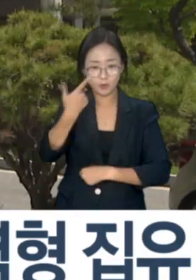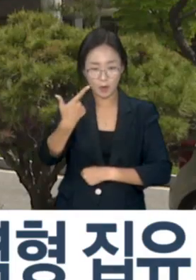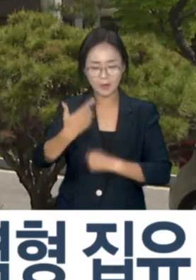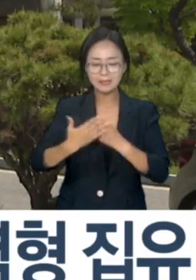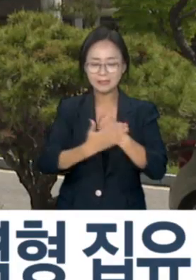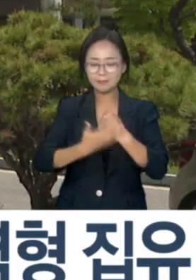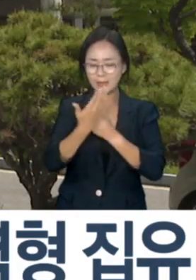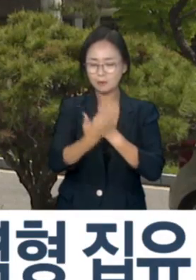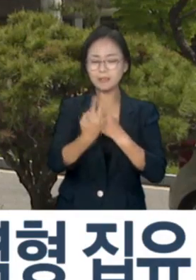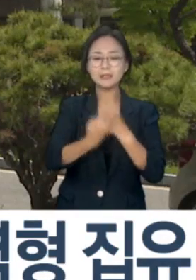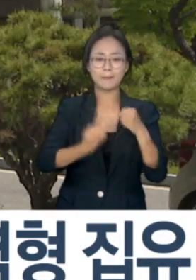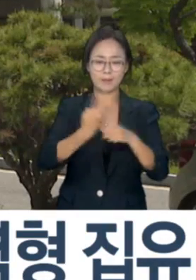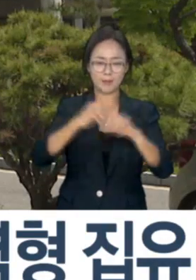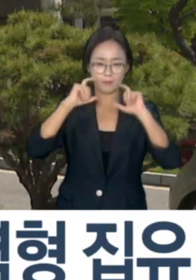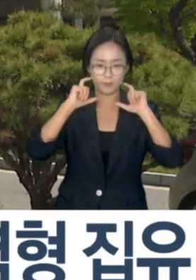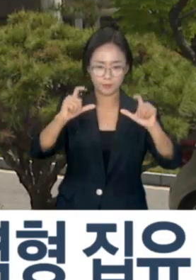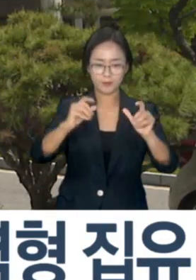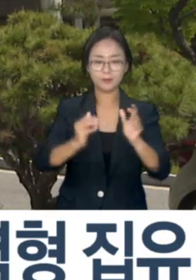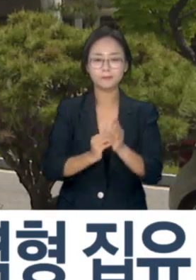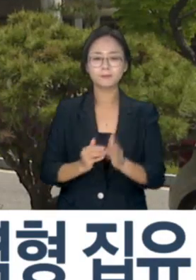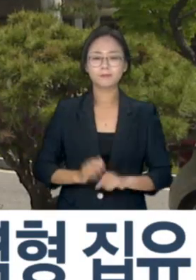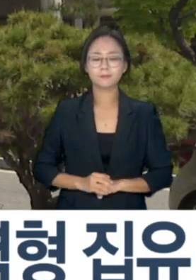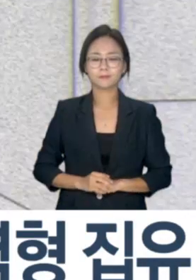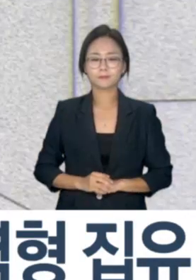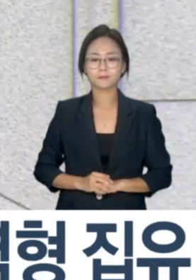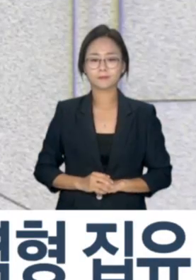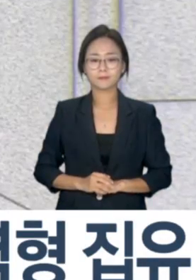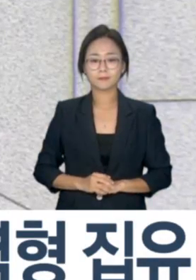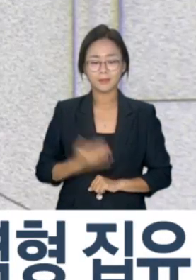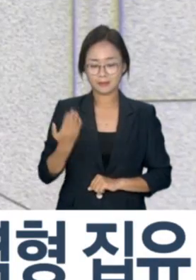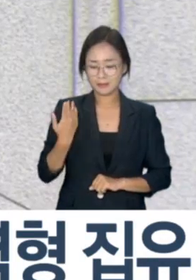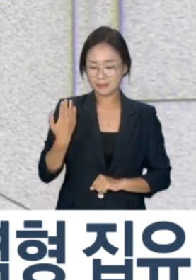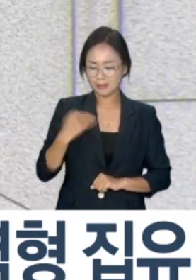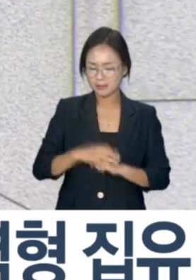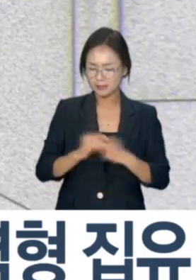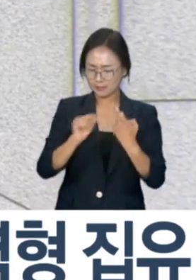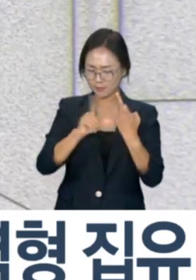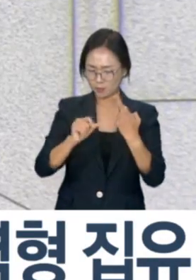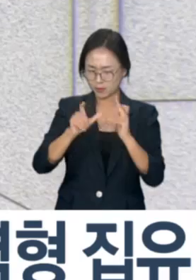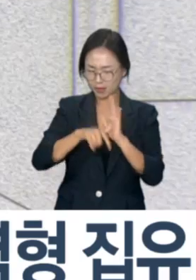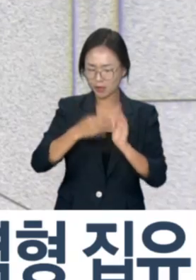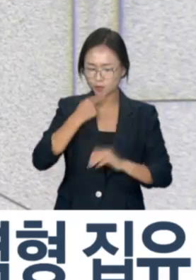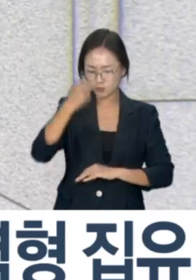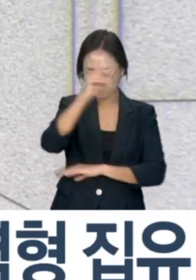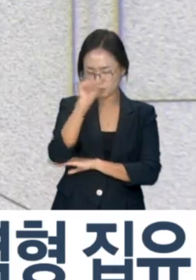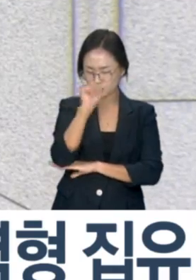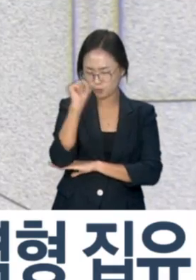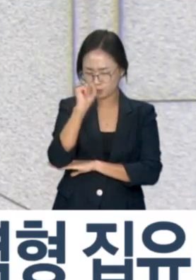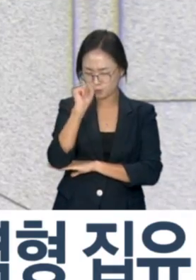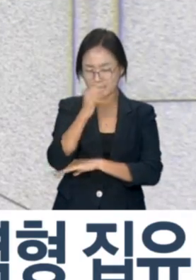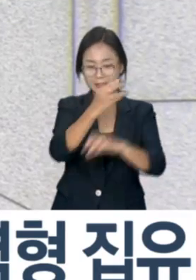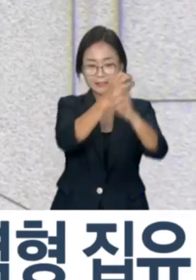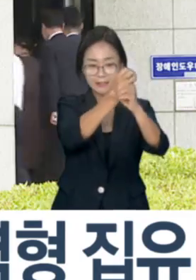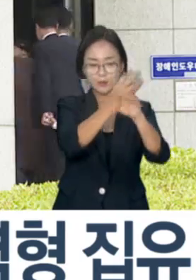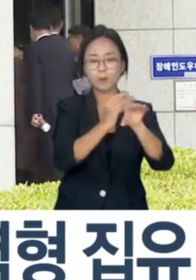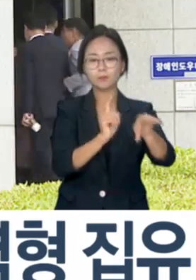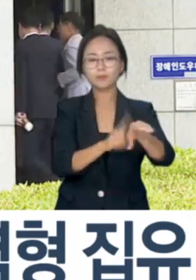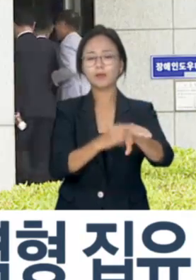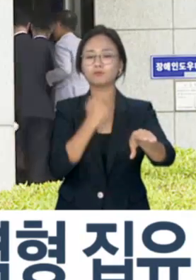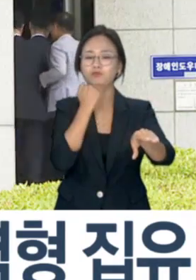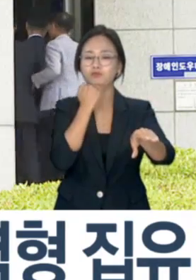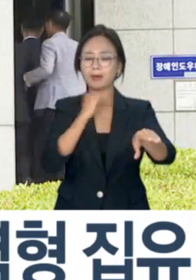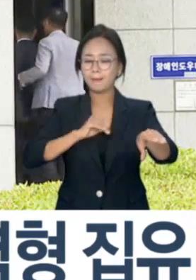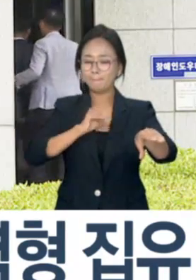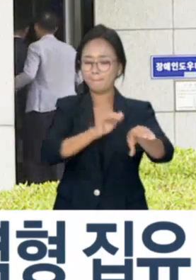집행유예 3년을 선고했습니다 a씨는 지난해 12월 음주운전을 하다가 신호 대기로 멈춘 차를